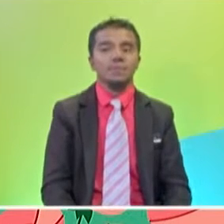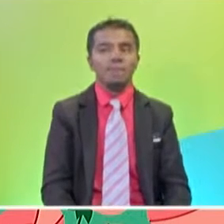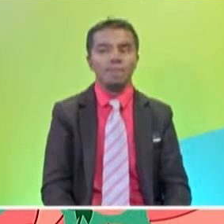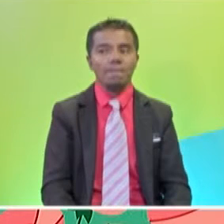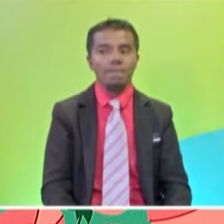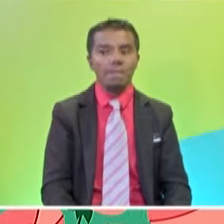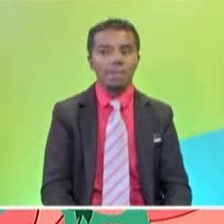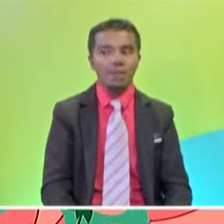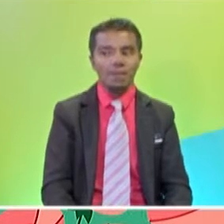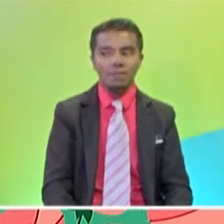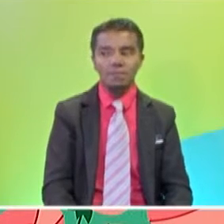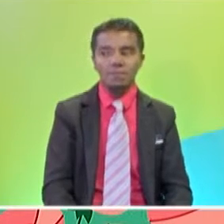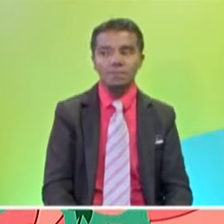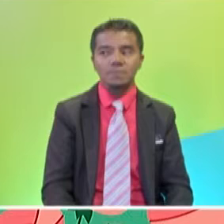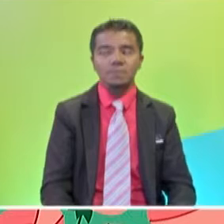isi yang padat,